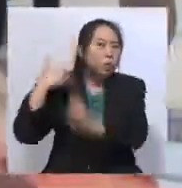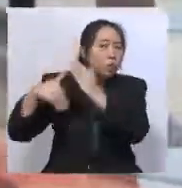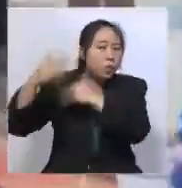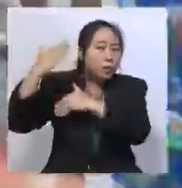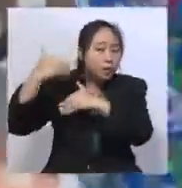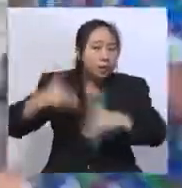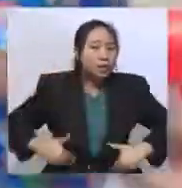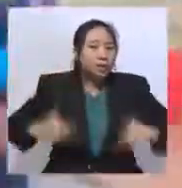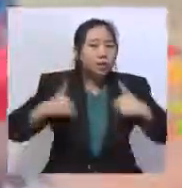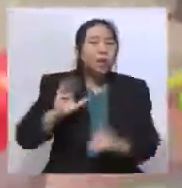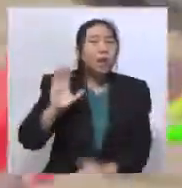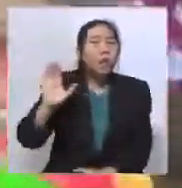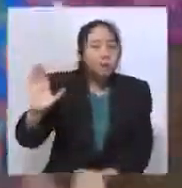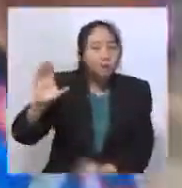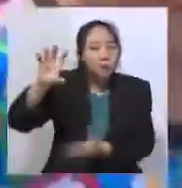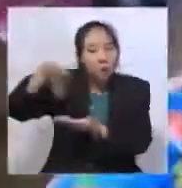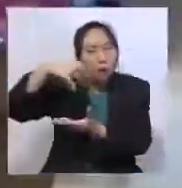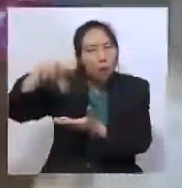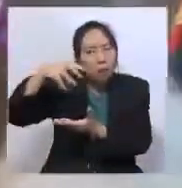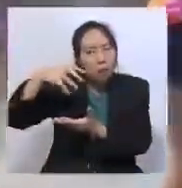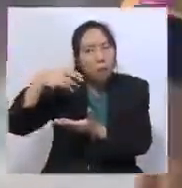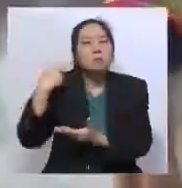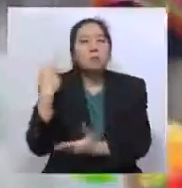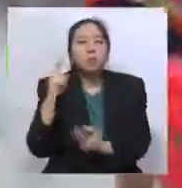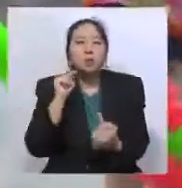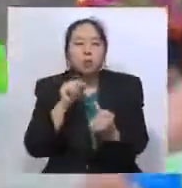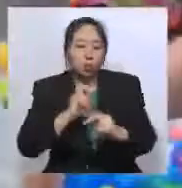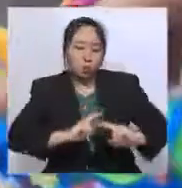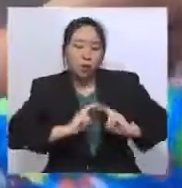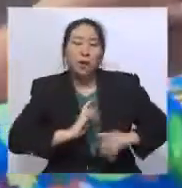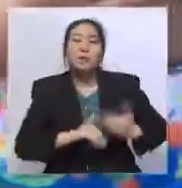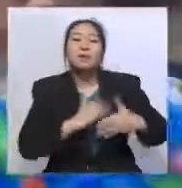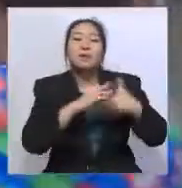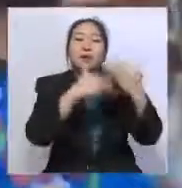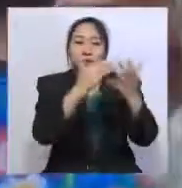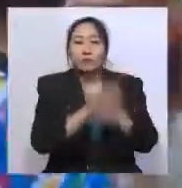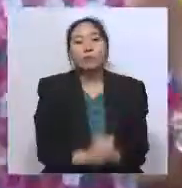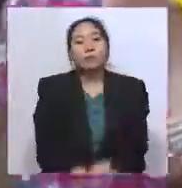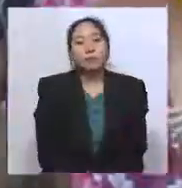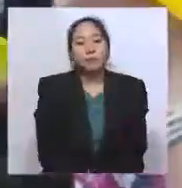าสตร์ในช่วงชีวิตของผู้สูงอายุก็จะเป็นประโยชน์ต่อการพัฒนาตนเองของคนรุ่นหลังด้วยค่ะ